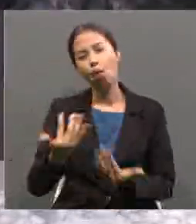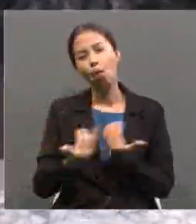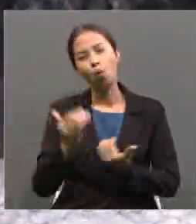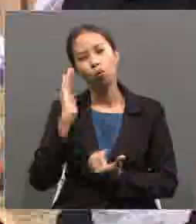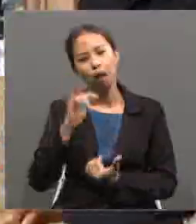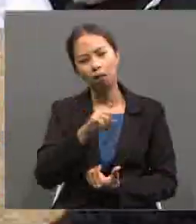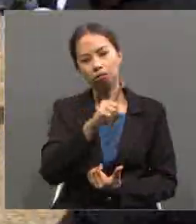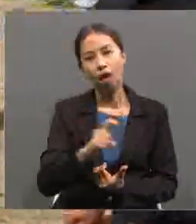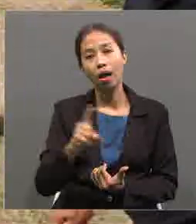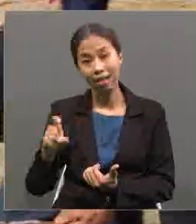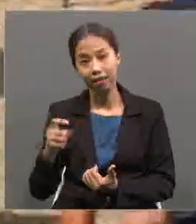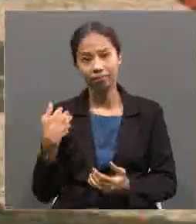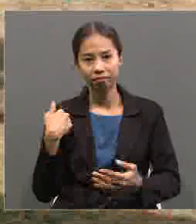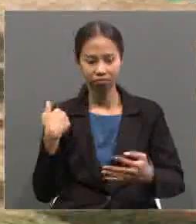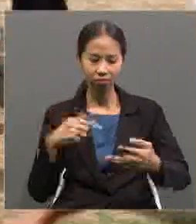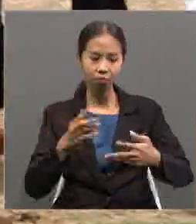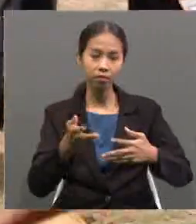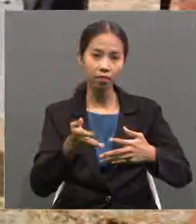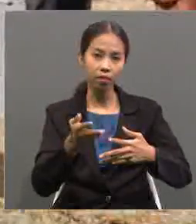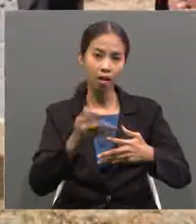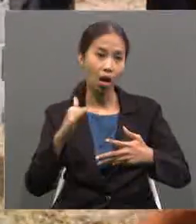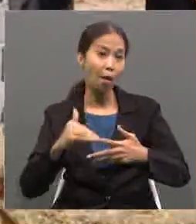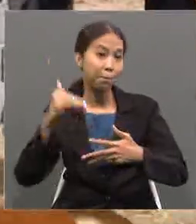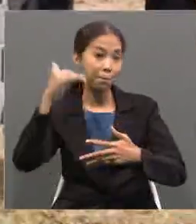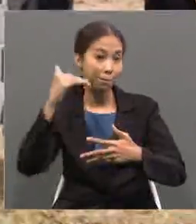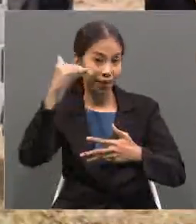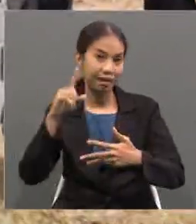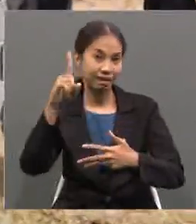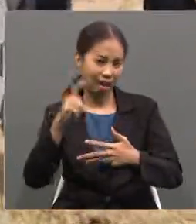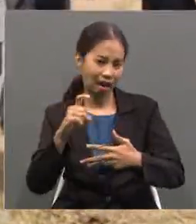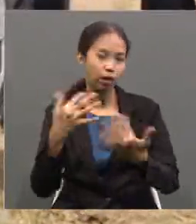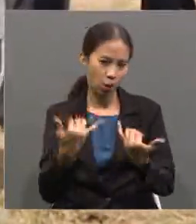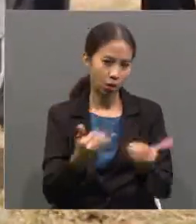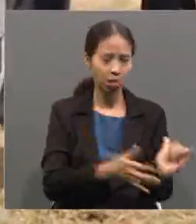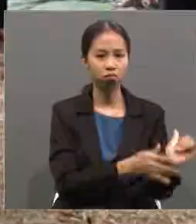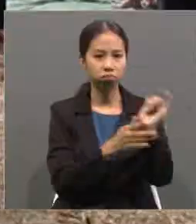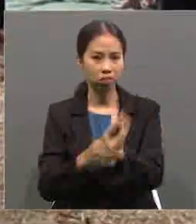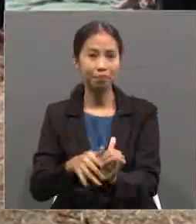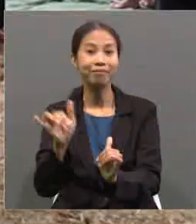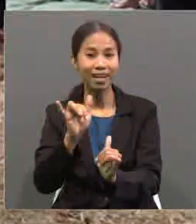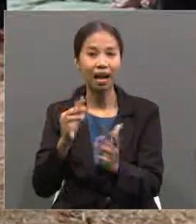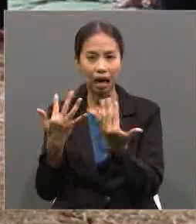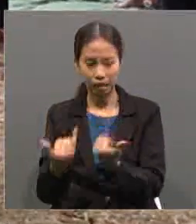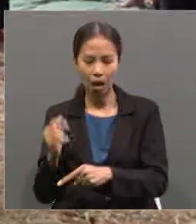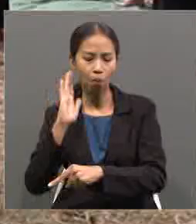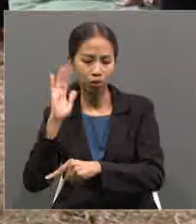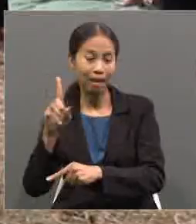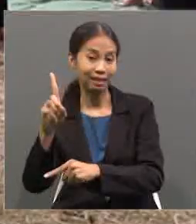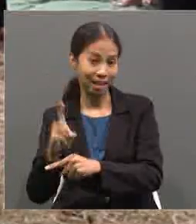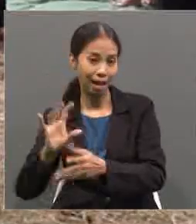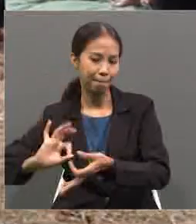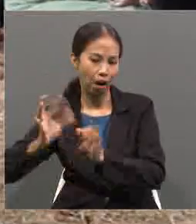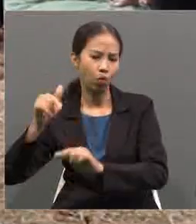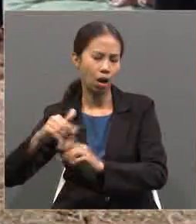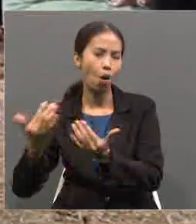พงษ์เทพเนี่ยเป็นลูกชายคนเล็กนะคะส่วนคุณพี่เนี่ยศพยังไม่ได้กลับส่งถึงบ้านญาติก็ต้องช่วยกันประคองค่ะแล้วก็ค่อย